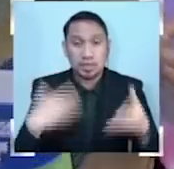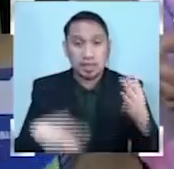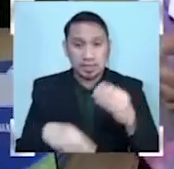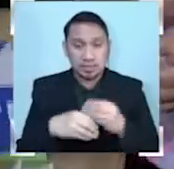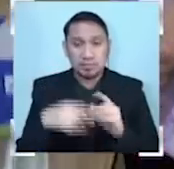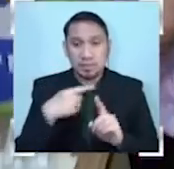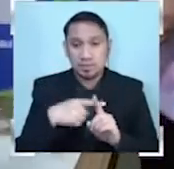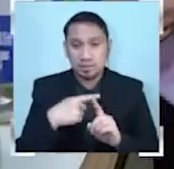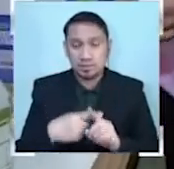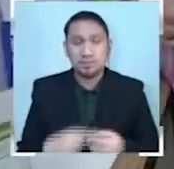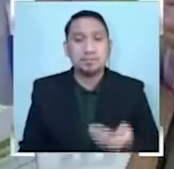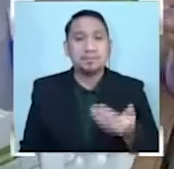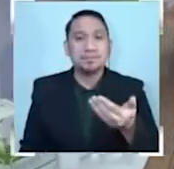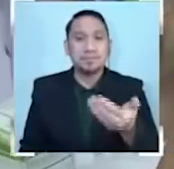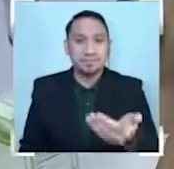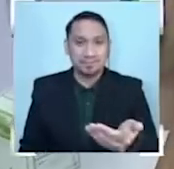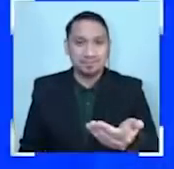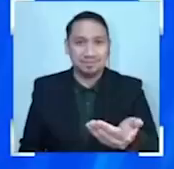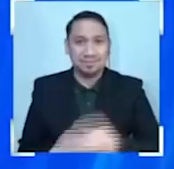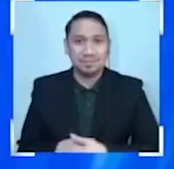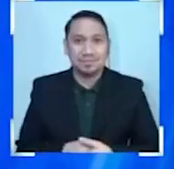Ian Cruz, ang inyong saksi.